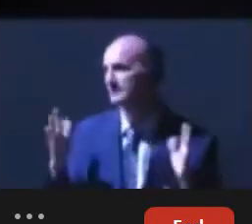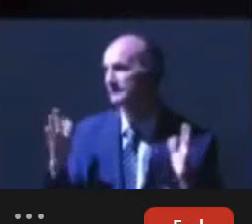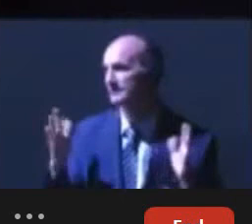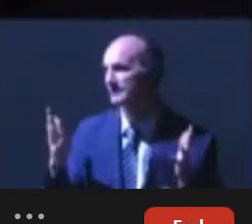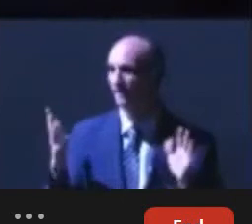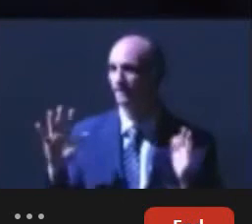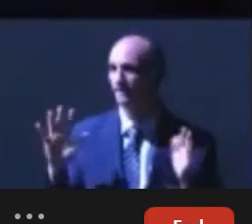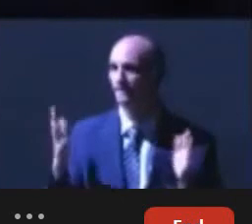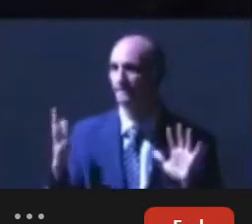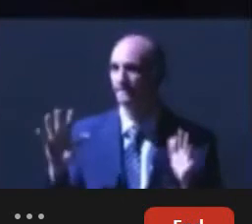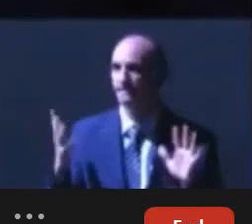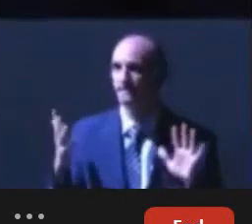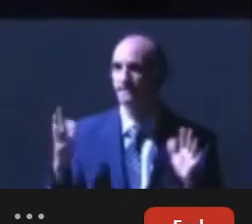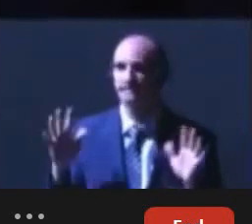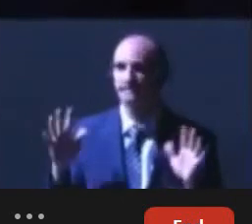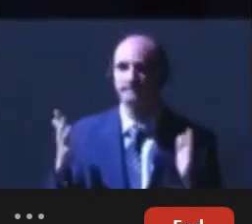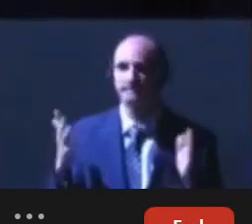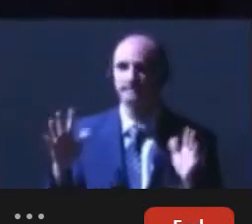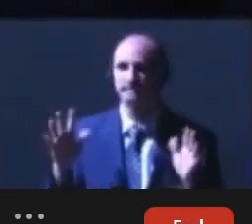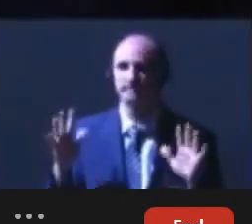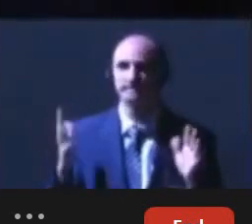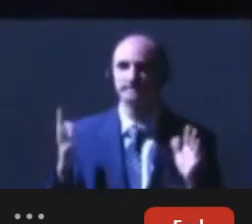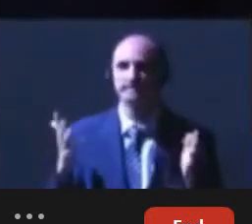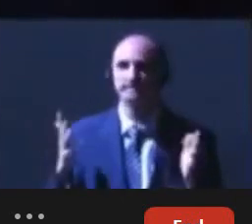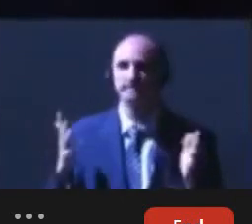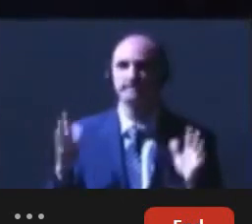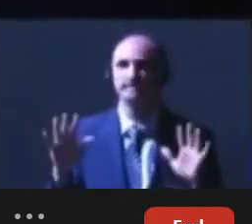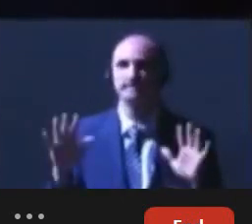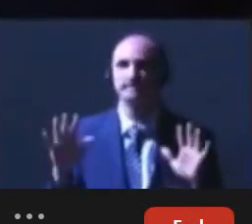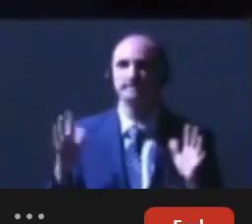Ồ, hình như tôi đã kịp giờ rồi đấy.